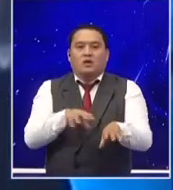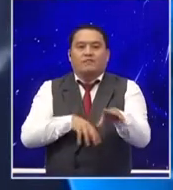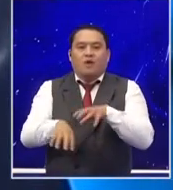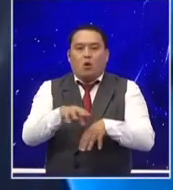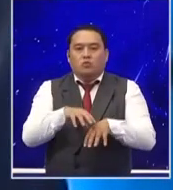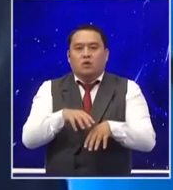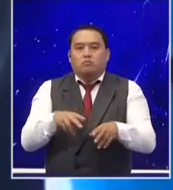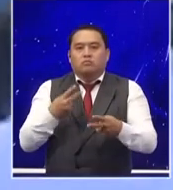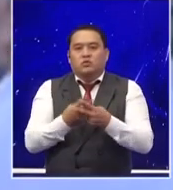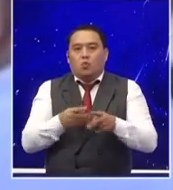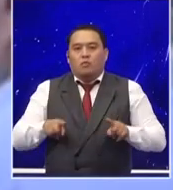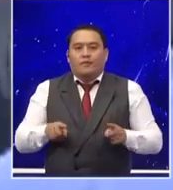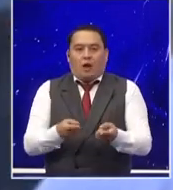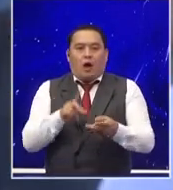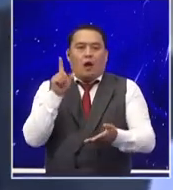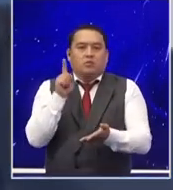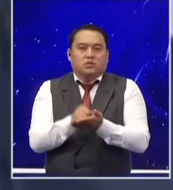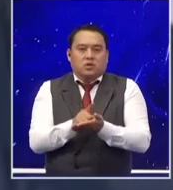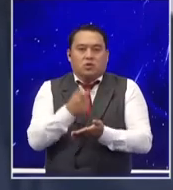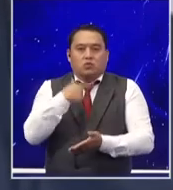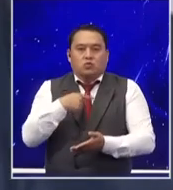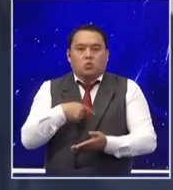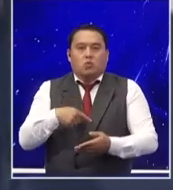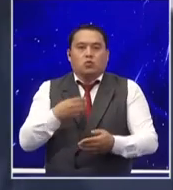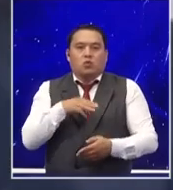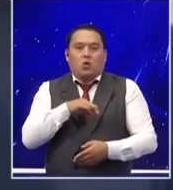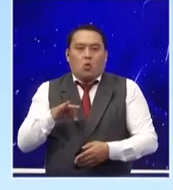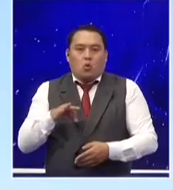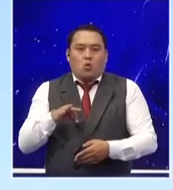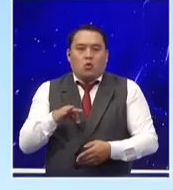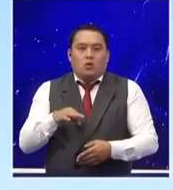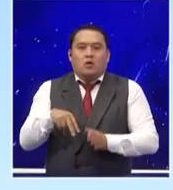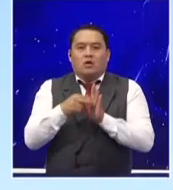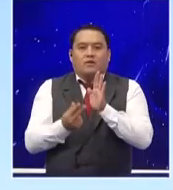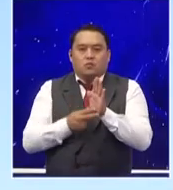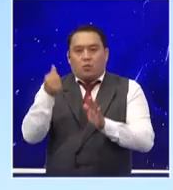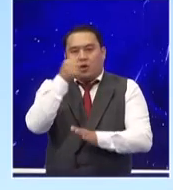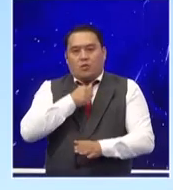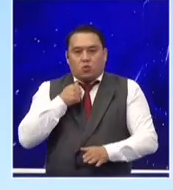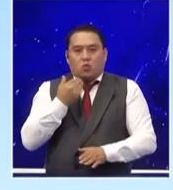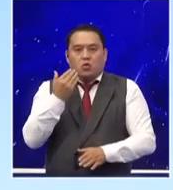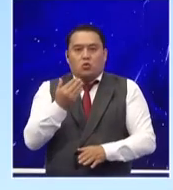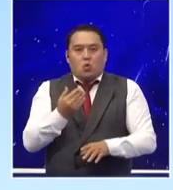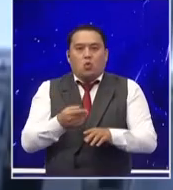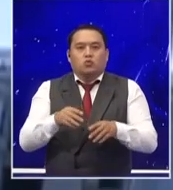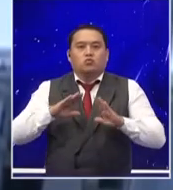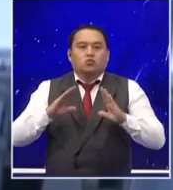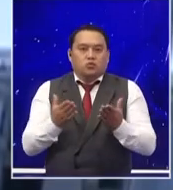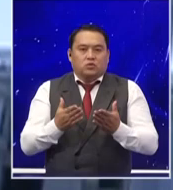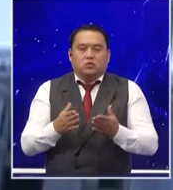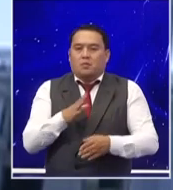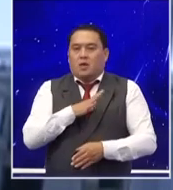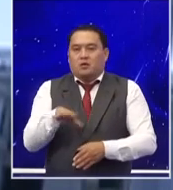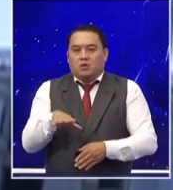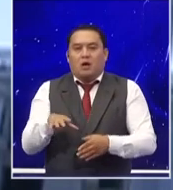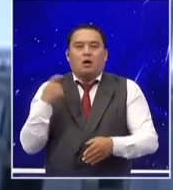застройщика посадили обязательства приняла на себя другое товарищества новоселья анонсировали в 2018 году но снова не случилось